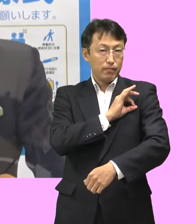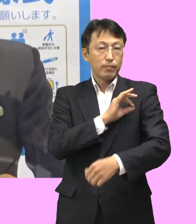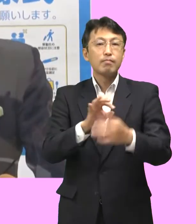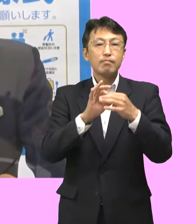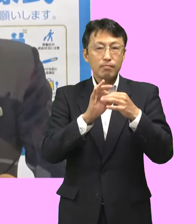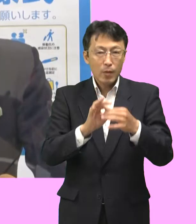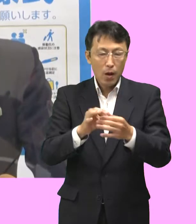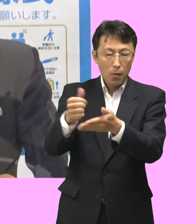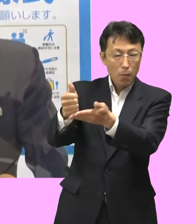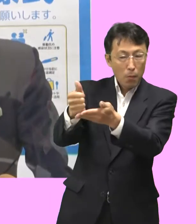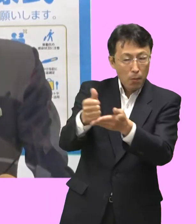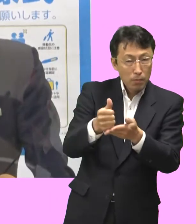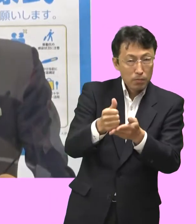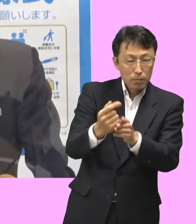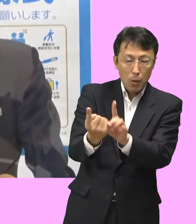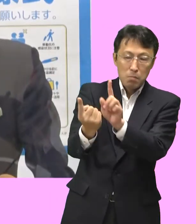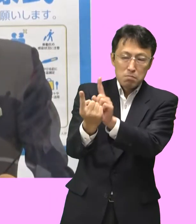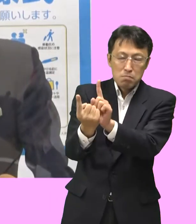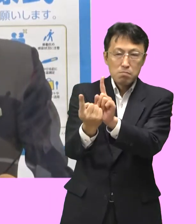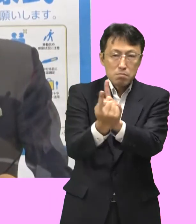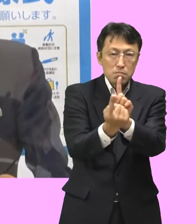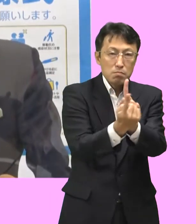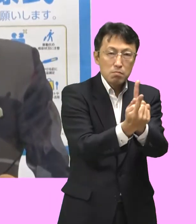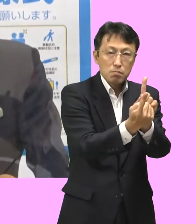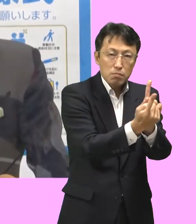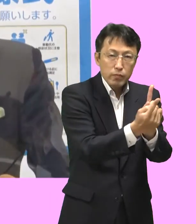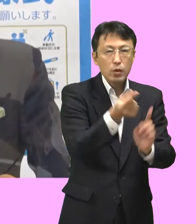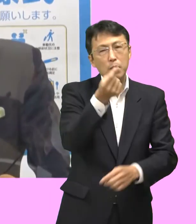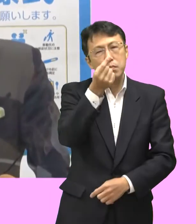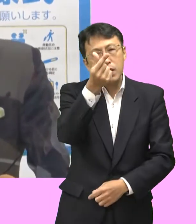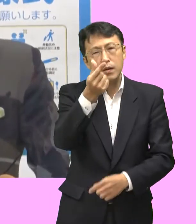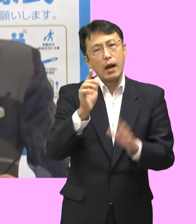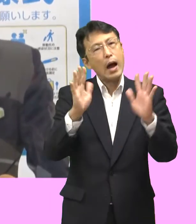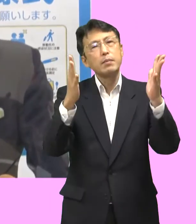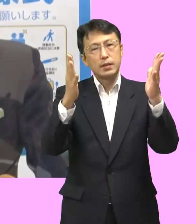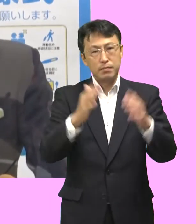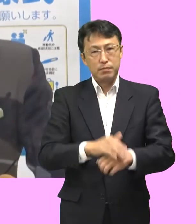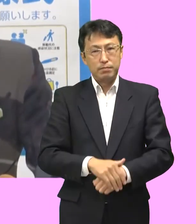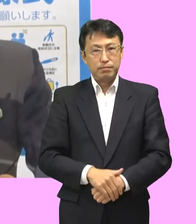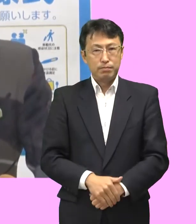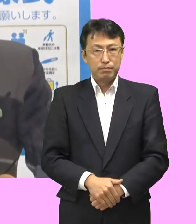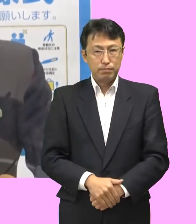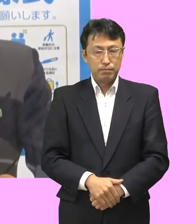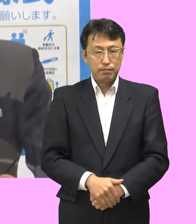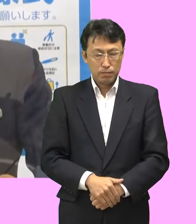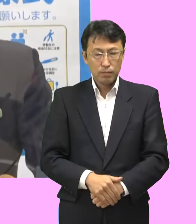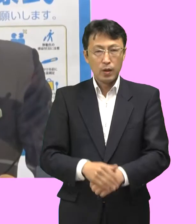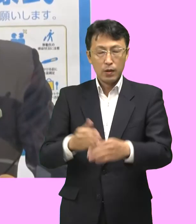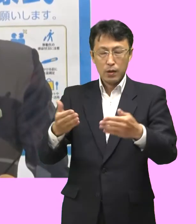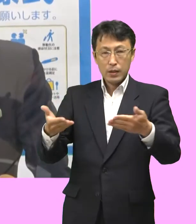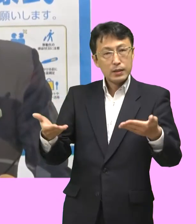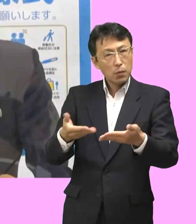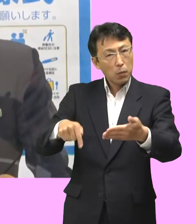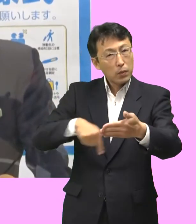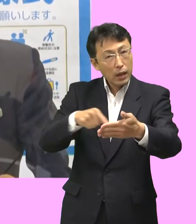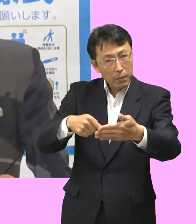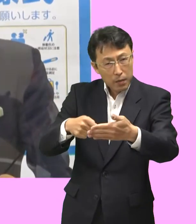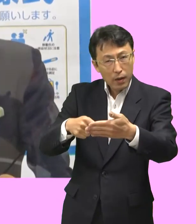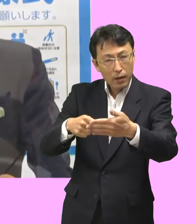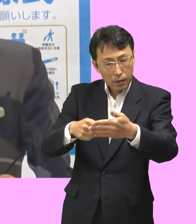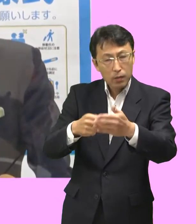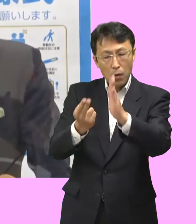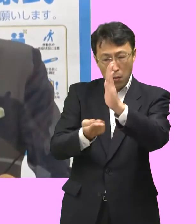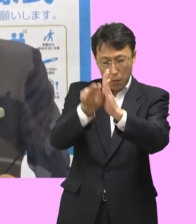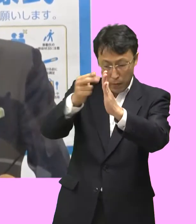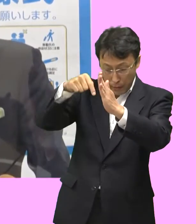接客業、お客さんとの、つながりは ありません。もっぱら、内部の、業務に従事をしてい